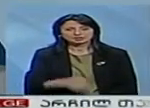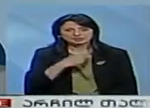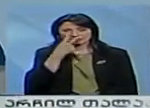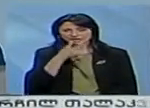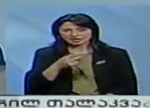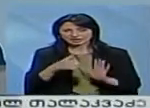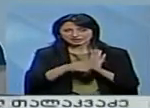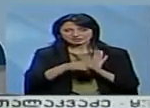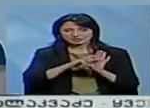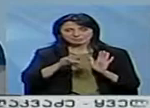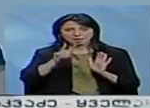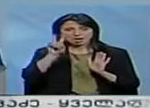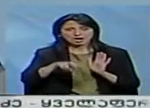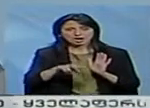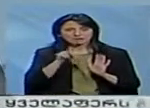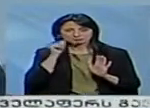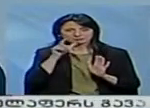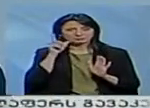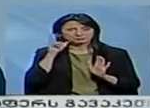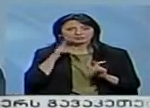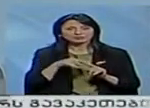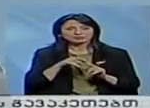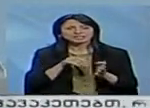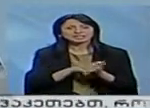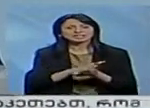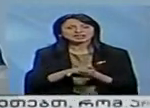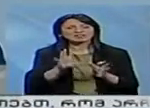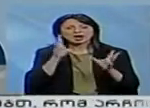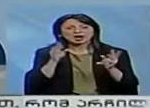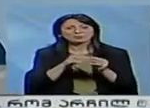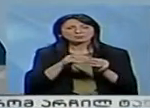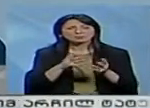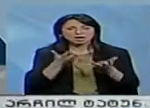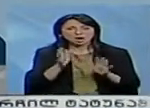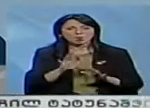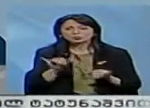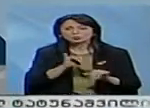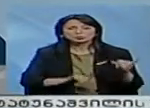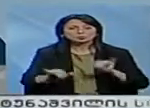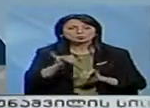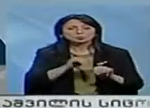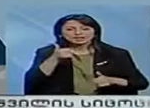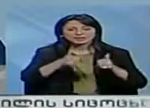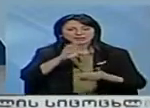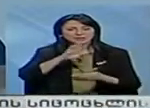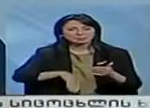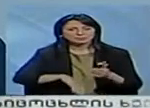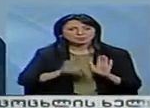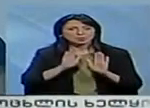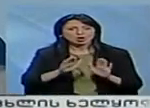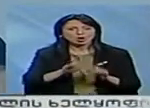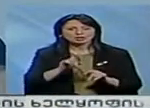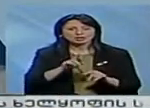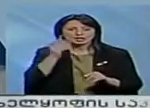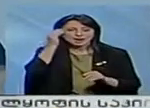Შევხედავთ, რომ 600 მილიონ ლარამდე გასული წლების განმავლობაში დახარჯულია აბსოლუტურად გაუმჭვირვალე, დახარჯულია უტენდეროდ, ხოლმე